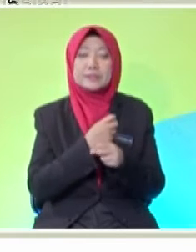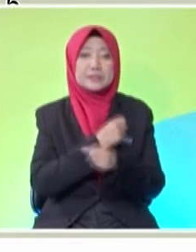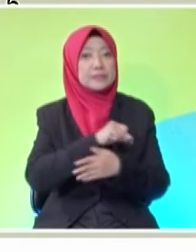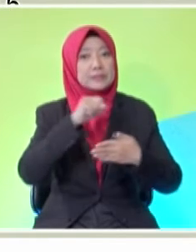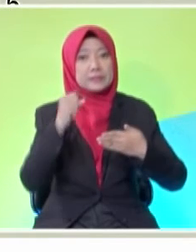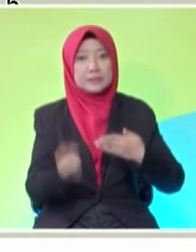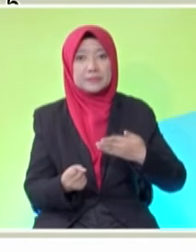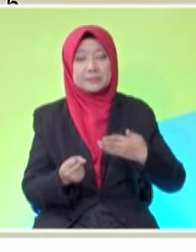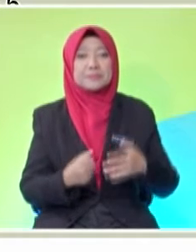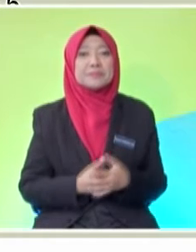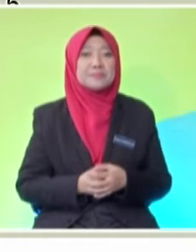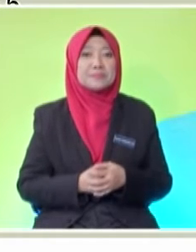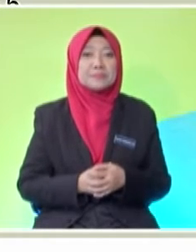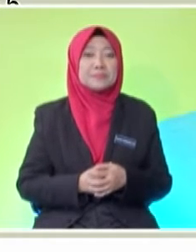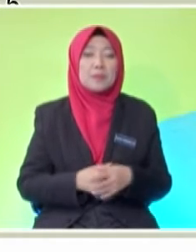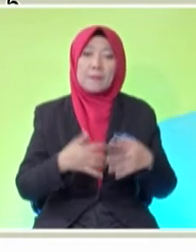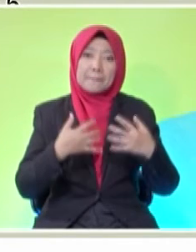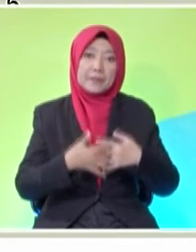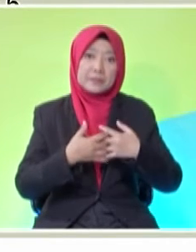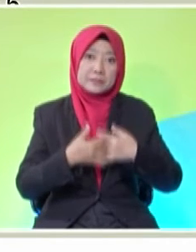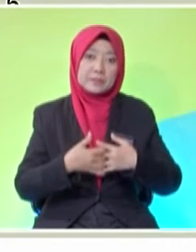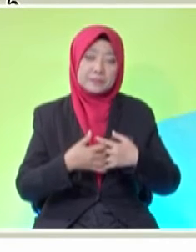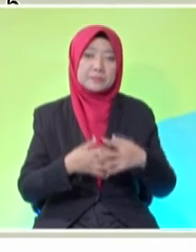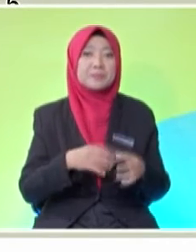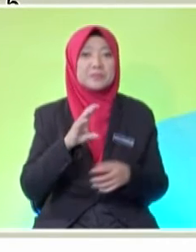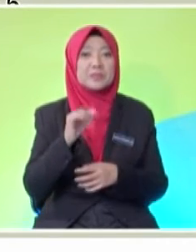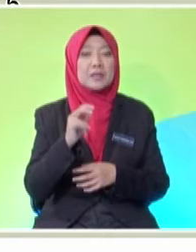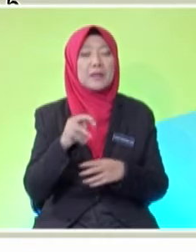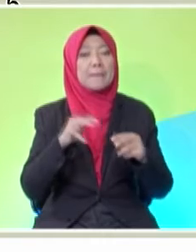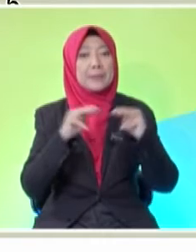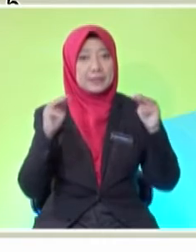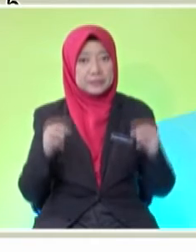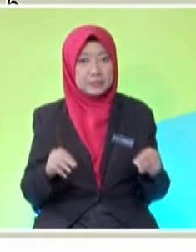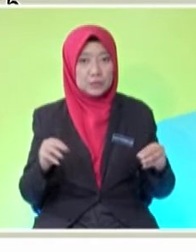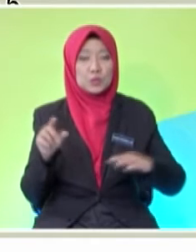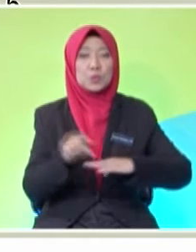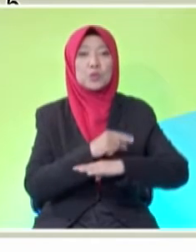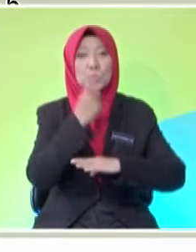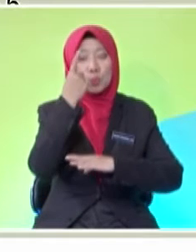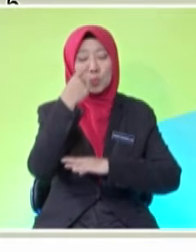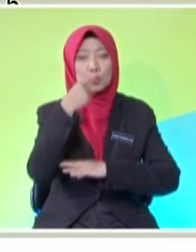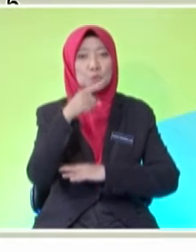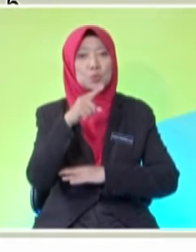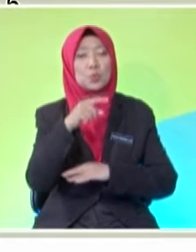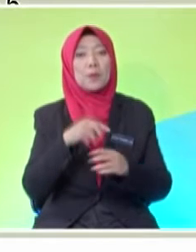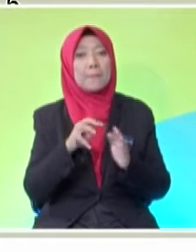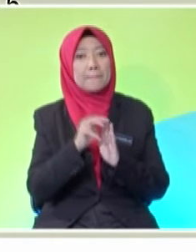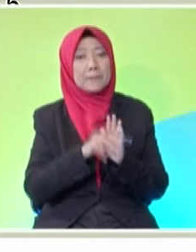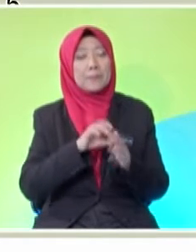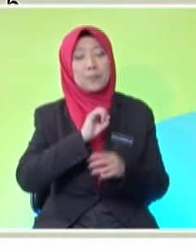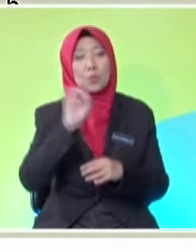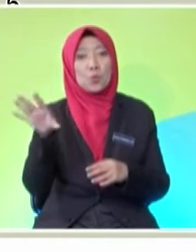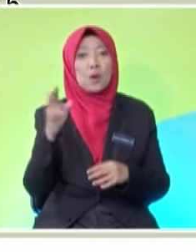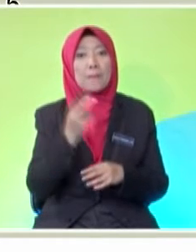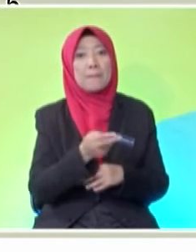diselesaikan. Mesin seterusnya iaitu mesin canai meja yang mana digunakan untuk menyerpih ataupun membuang